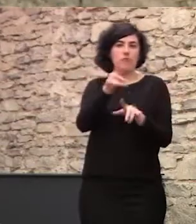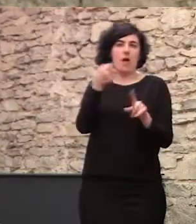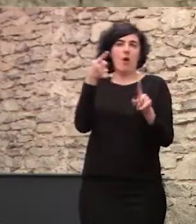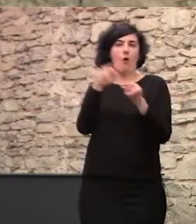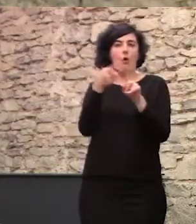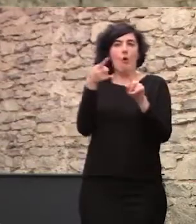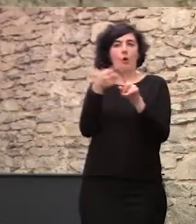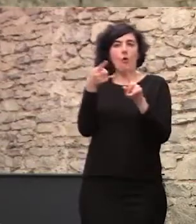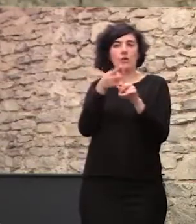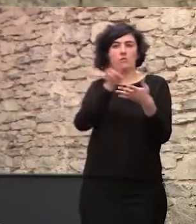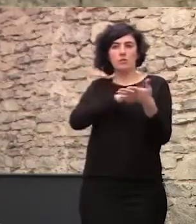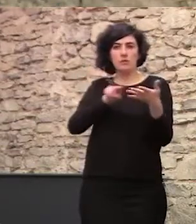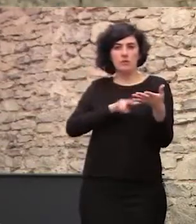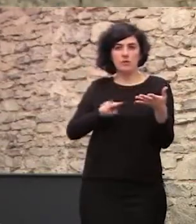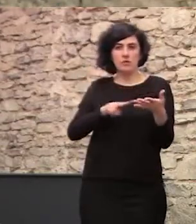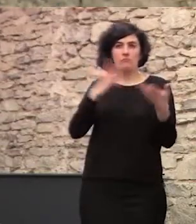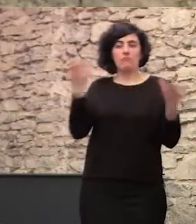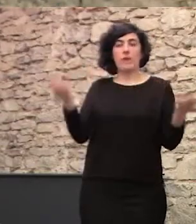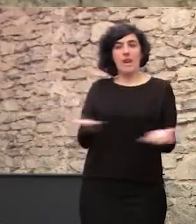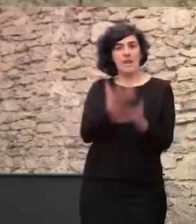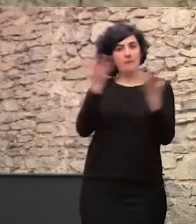entzutera.